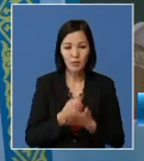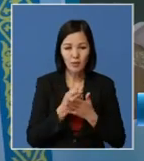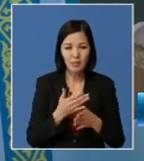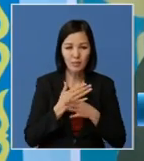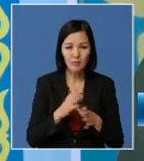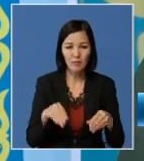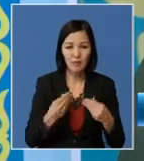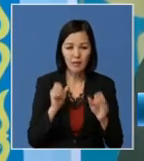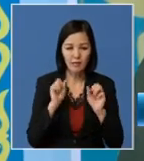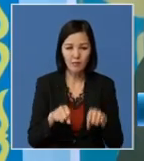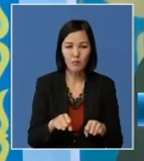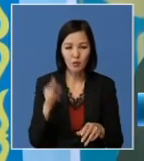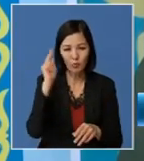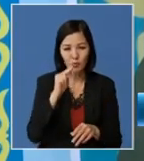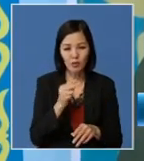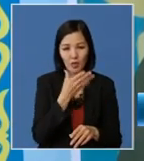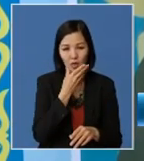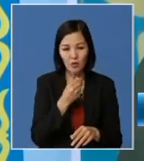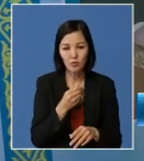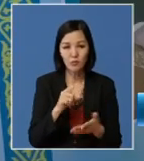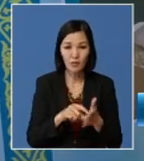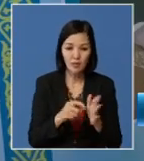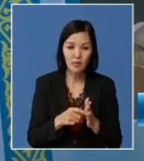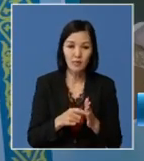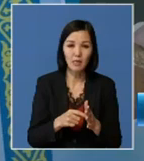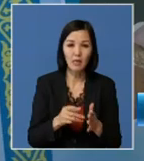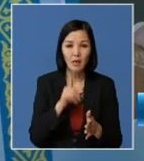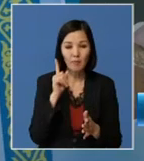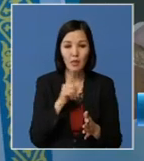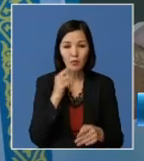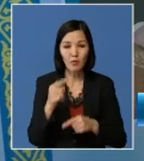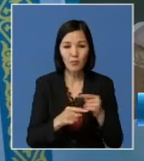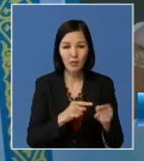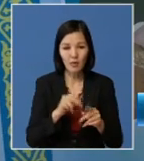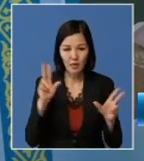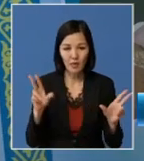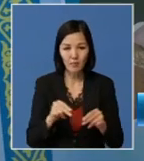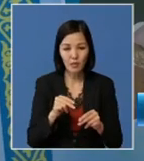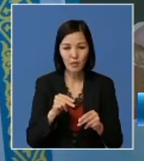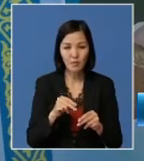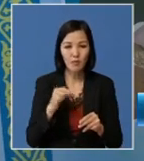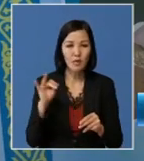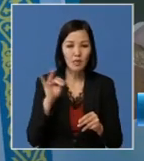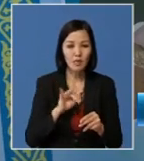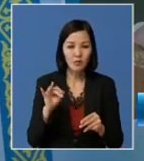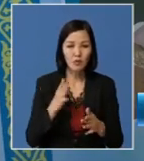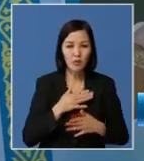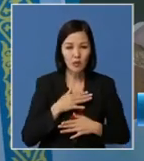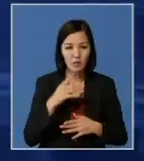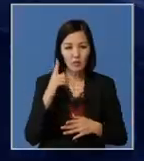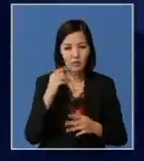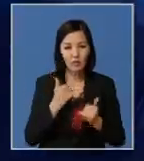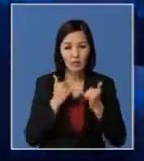что дали нам возможность учиться в таком кабинете. Мы, молодое поколение, обещаем знать историю нашего ветерана, чтить его